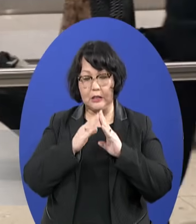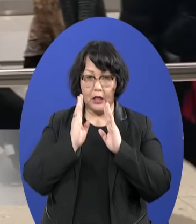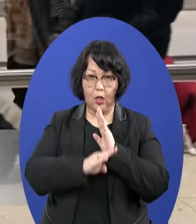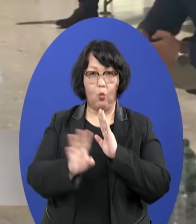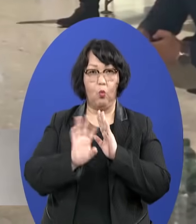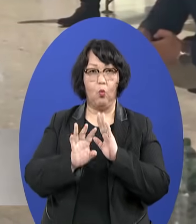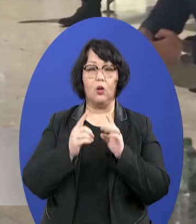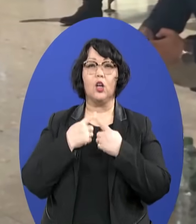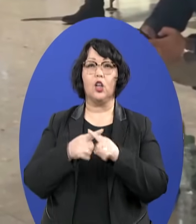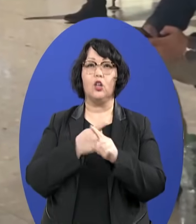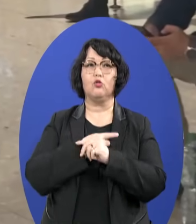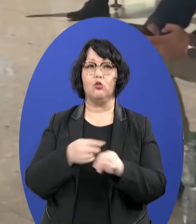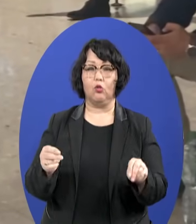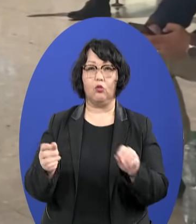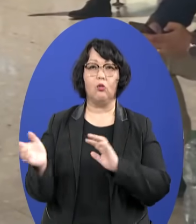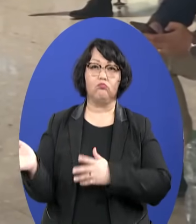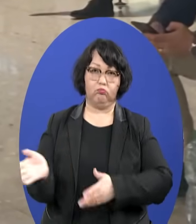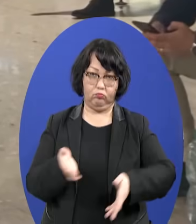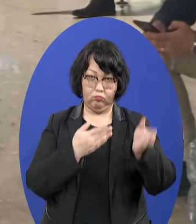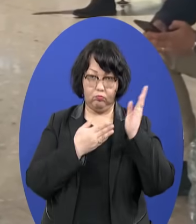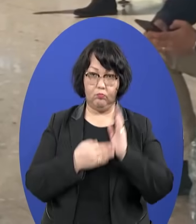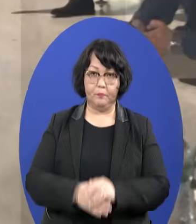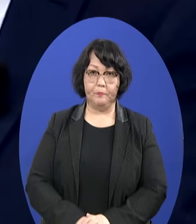одоо хилээрээ нэвтрүүлнэ гэдгээ мэдгдэж байна.